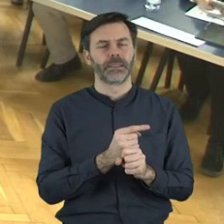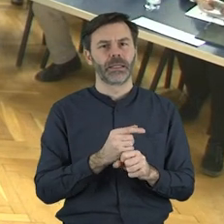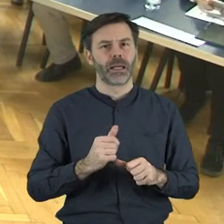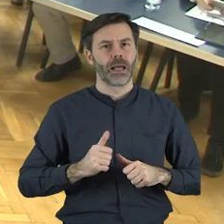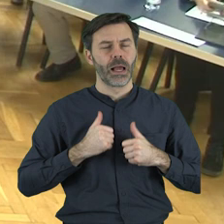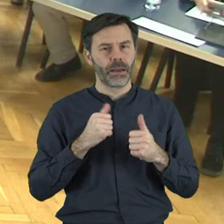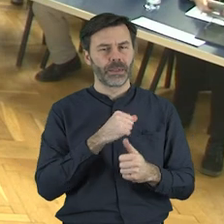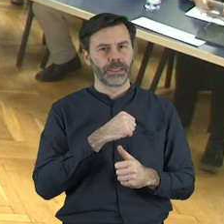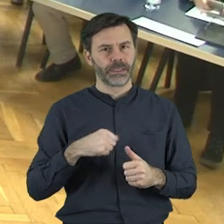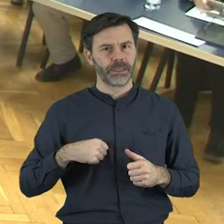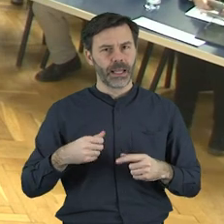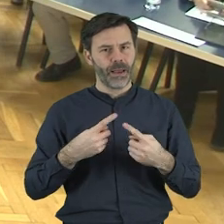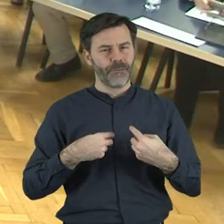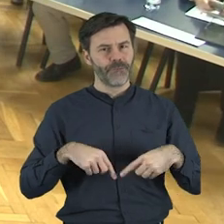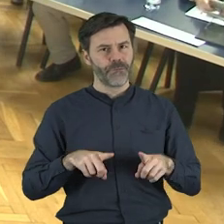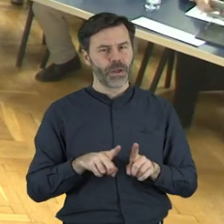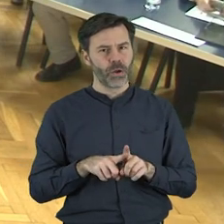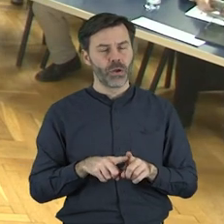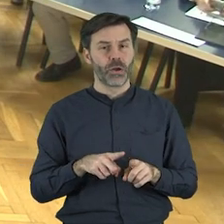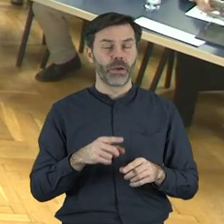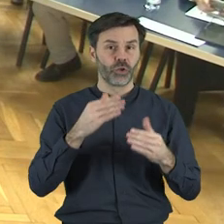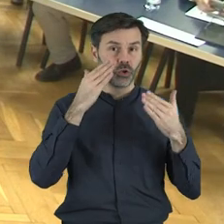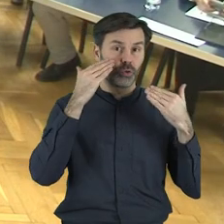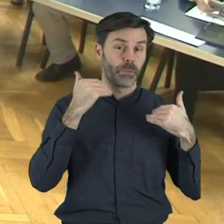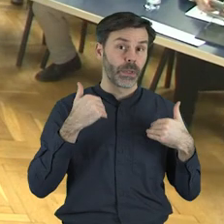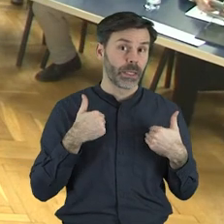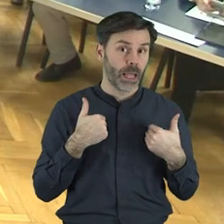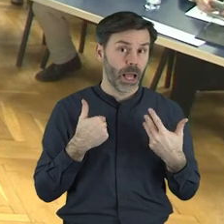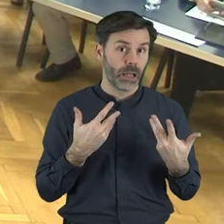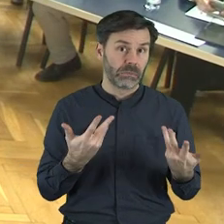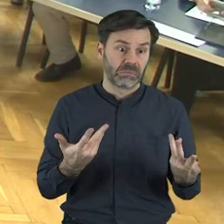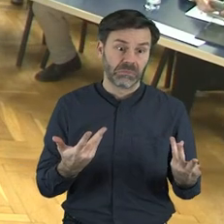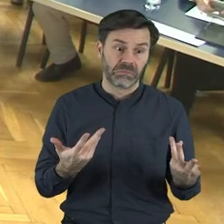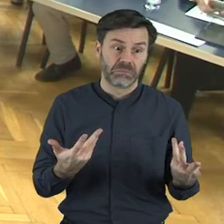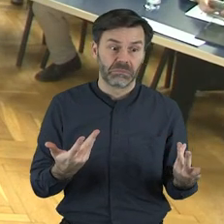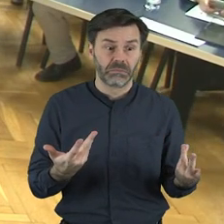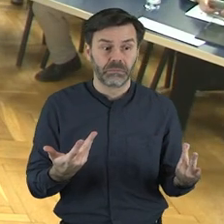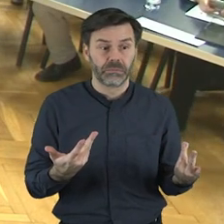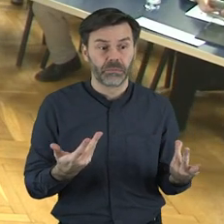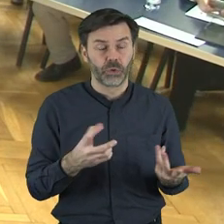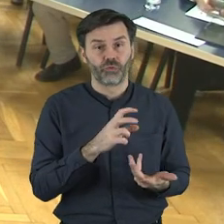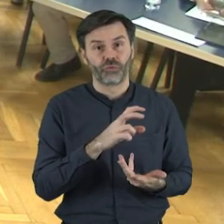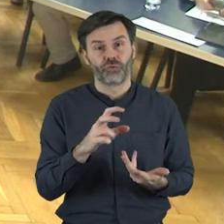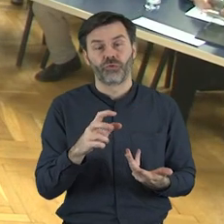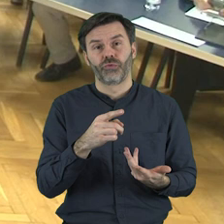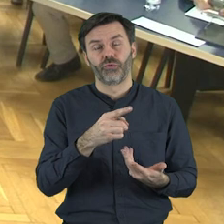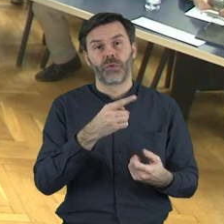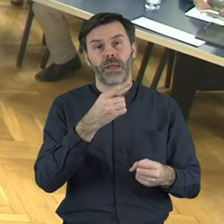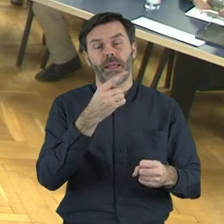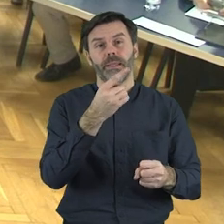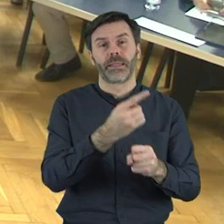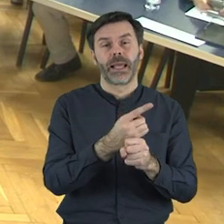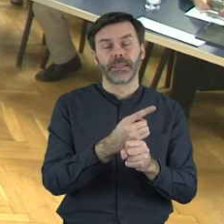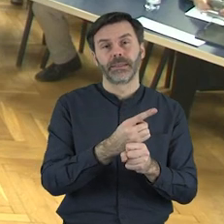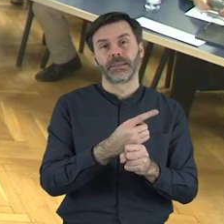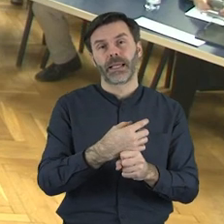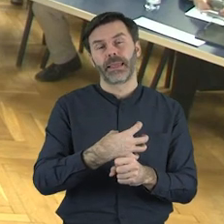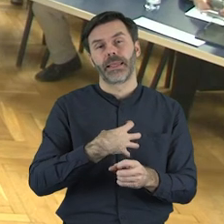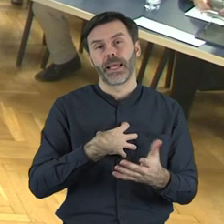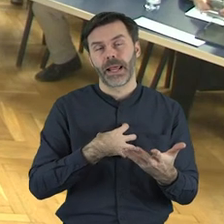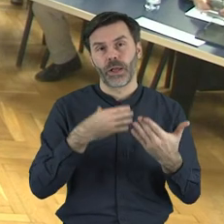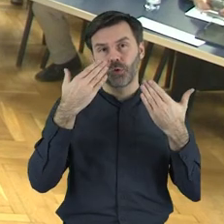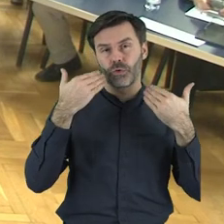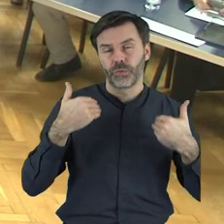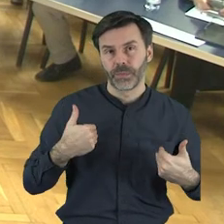czy to były decyzje dyrekcji szpitala, rady społecznej, czy